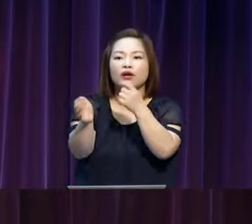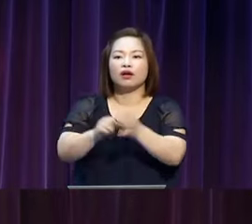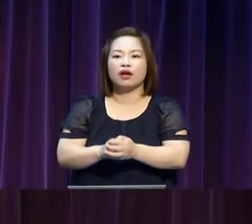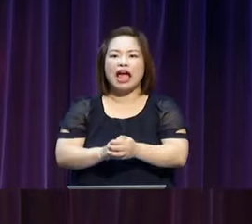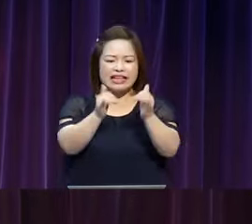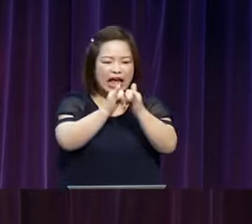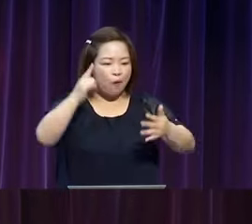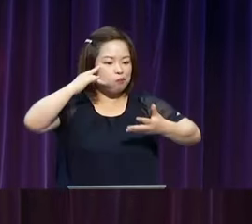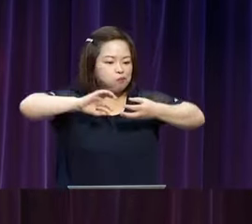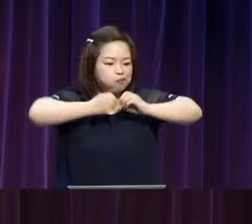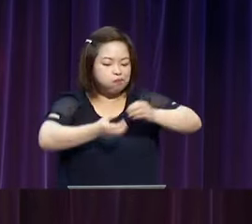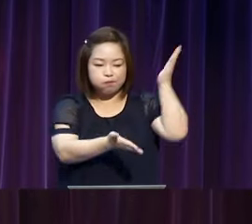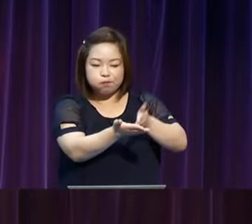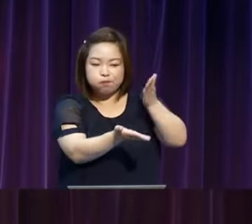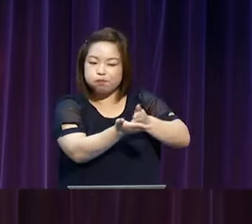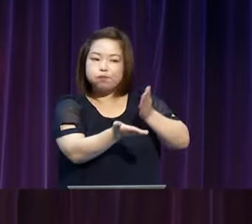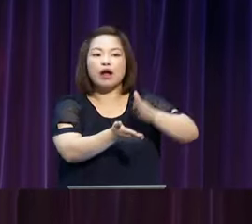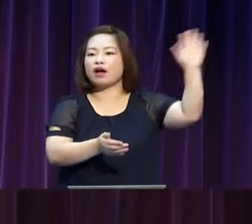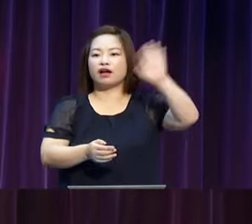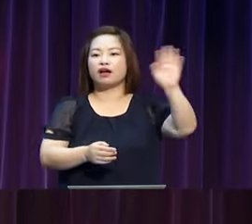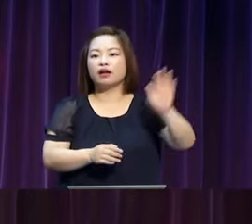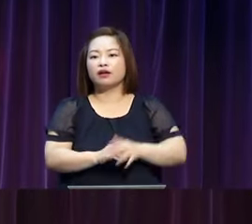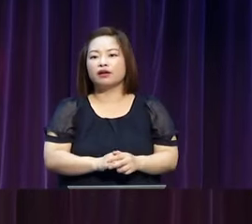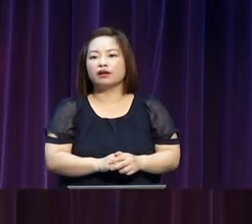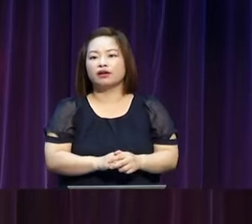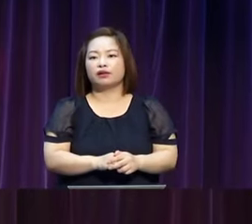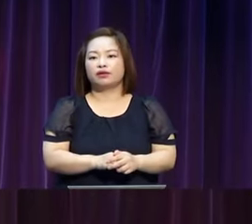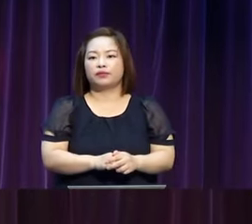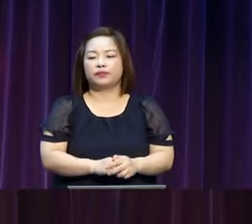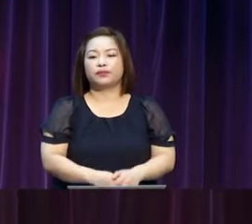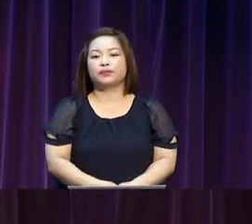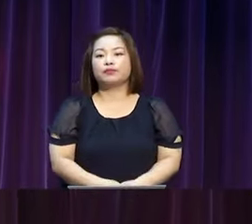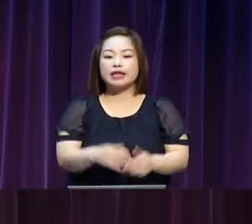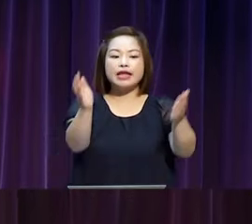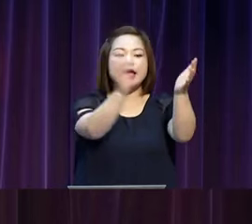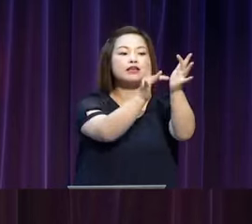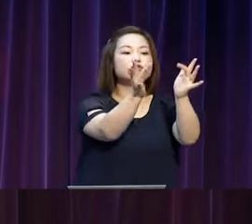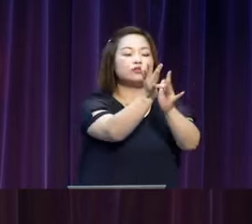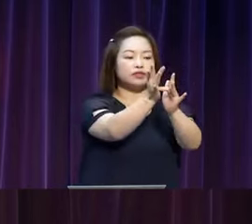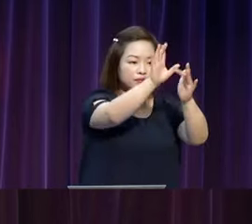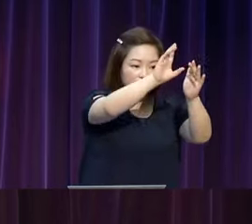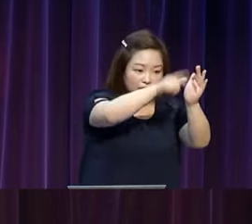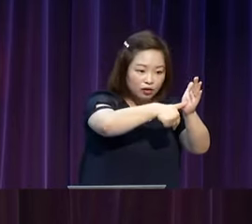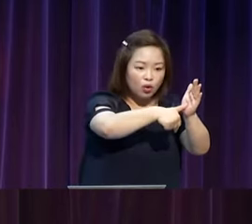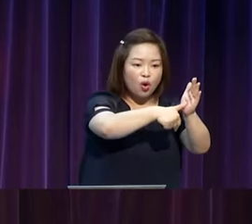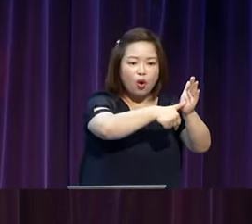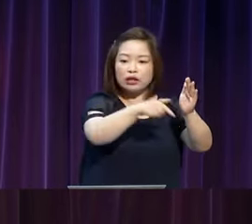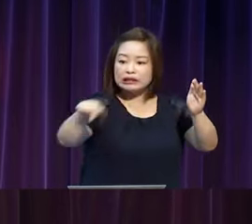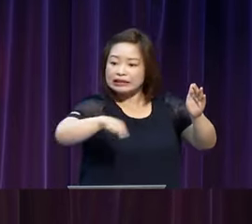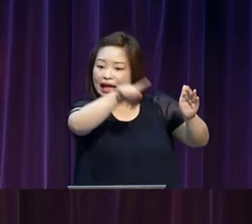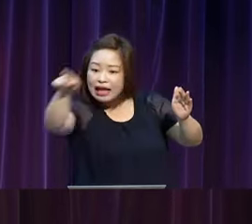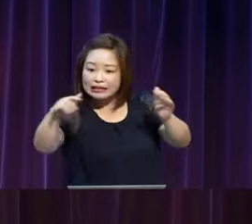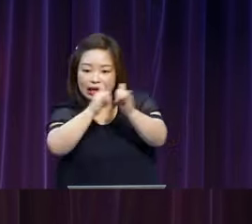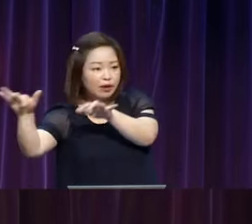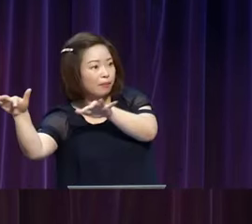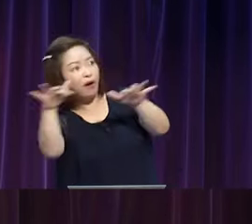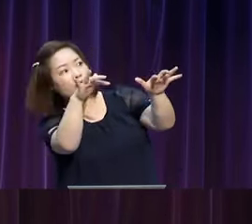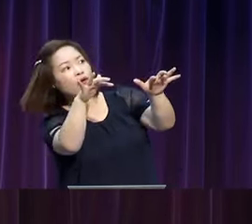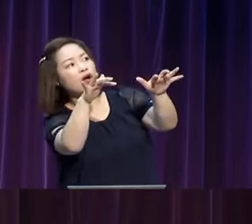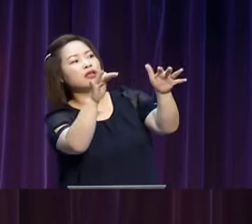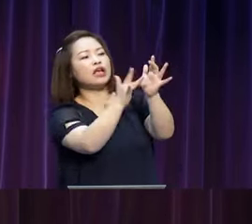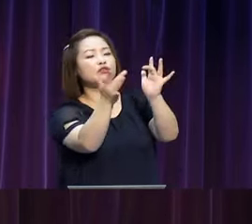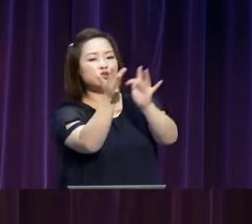예수님 당시에도 예수님을 욕하고 다녔어요. 결국에 예수님을 죽였잖아요.